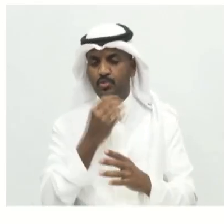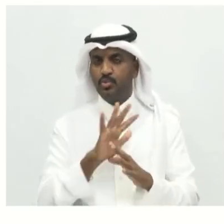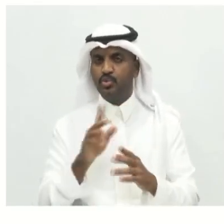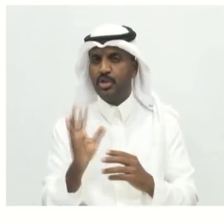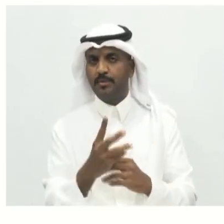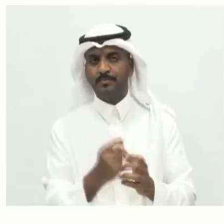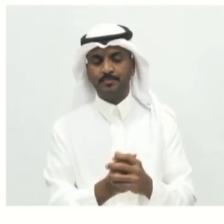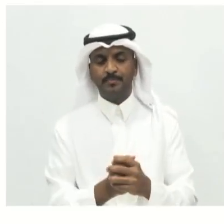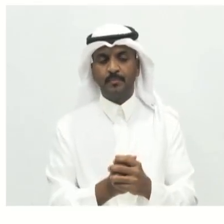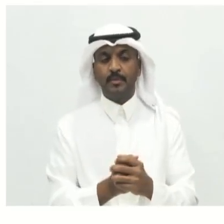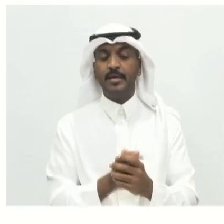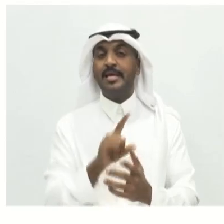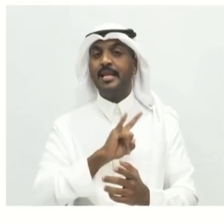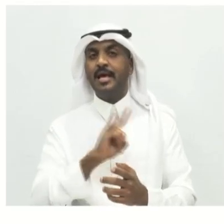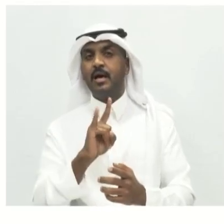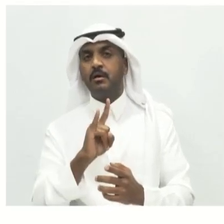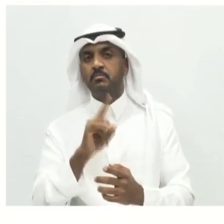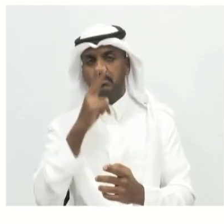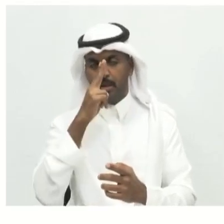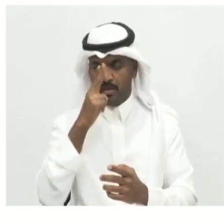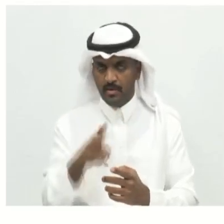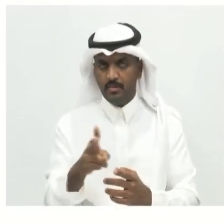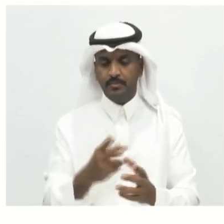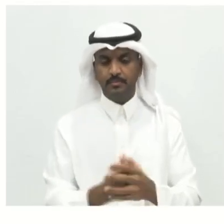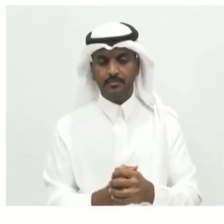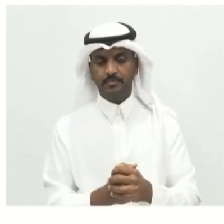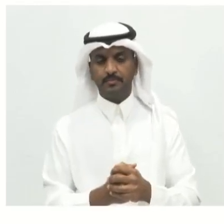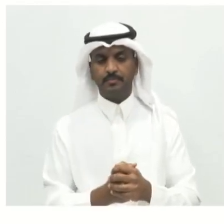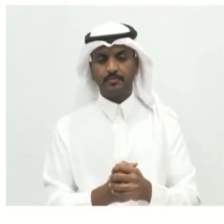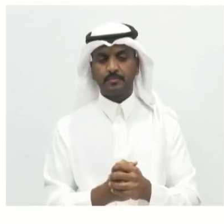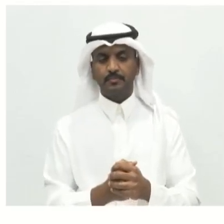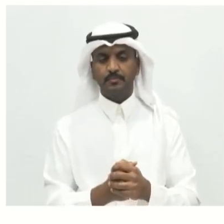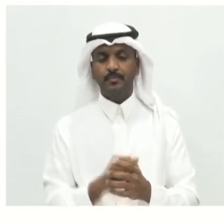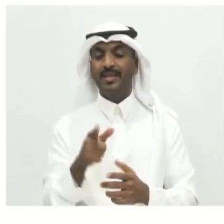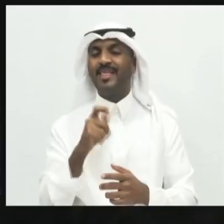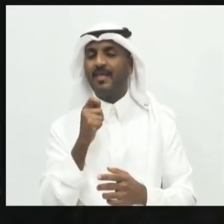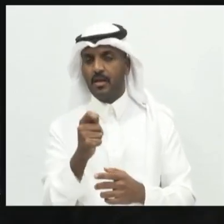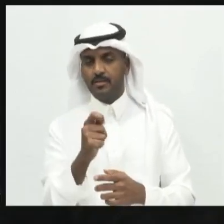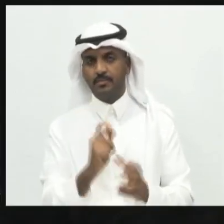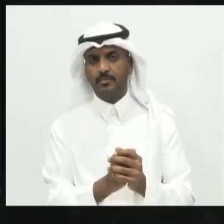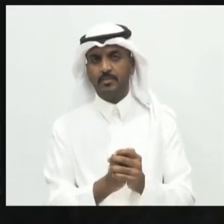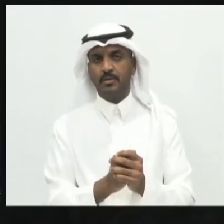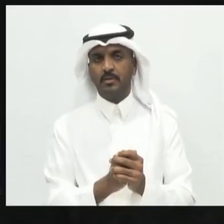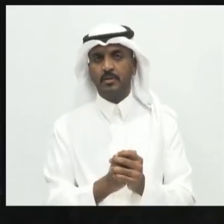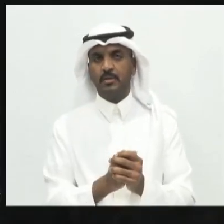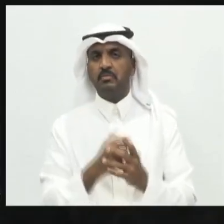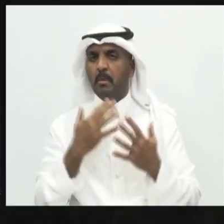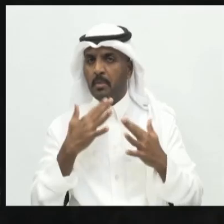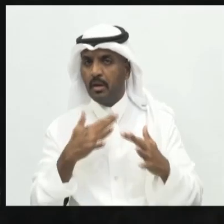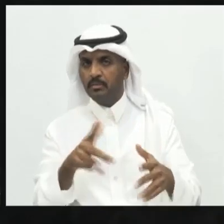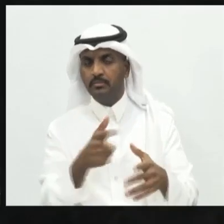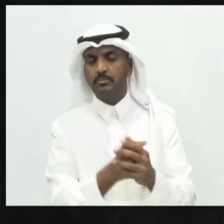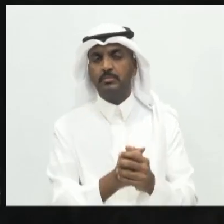شيئا الا بماذا الا برضاه هذا الاصل بطبيعه الحال ياتي شخص